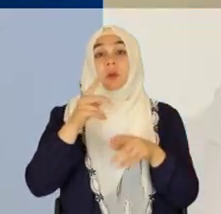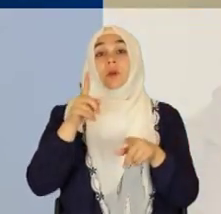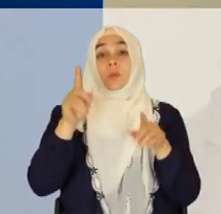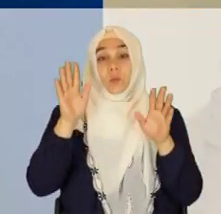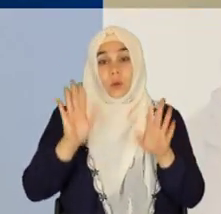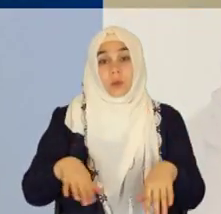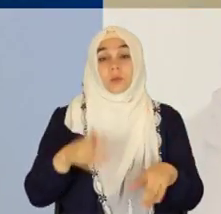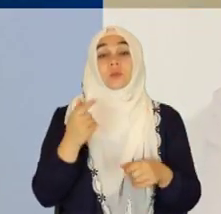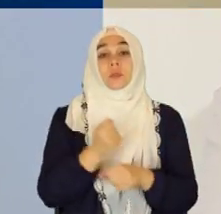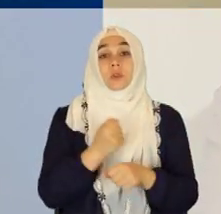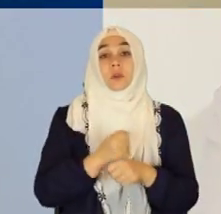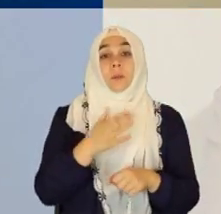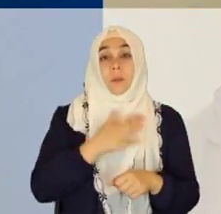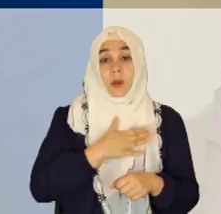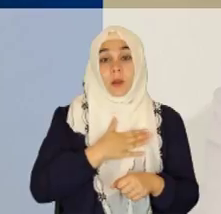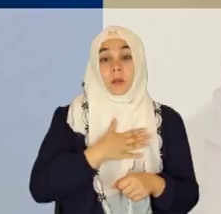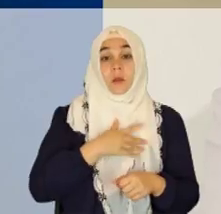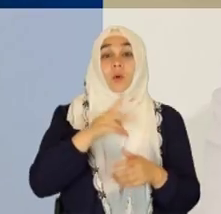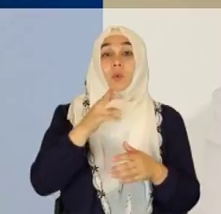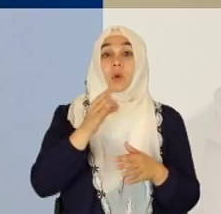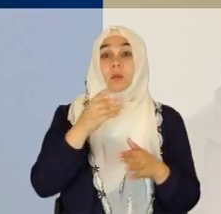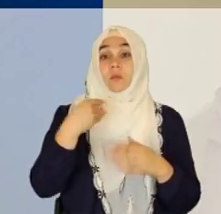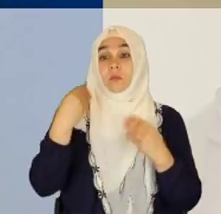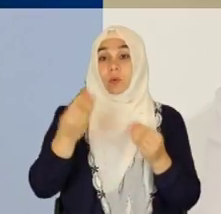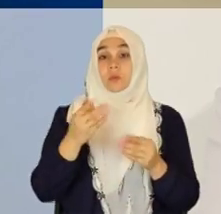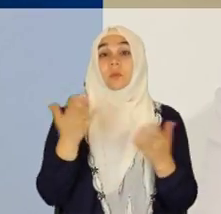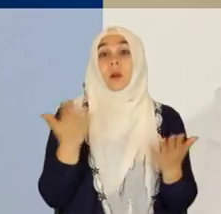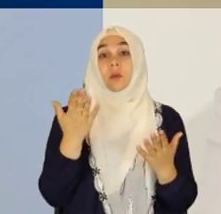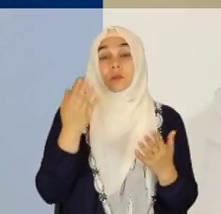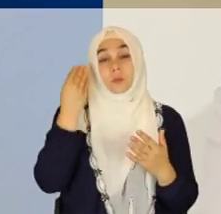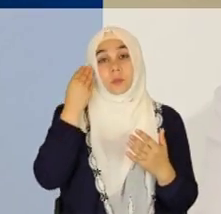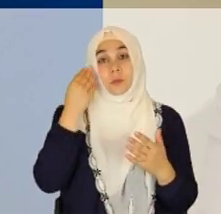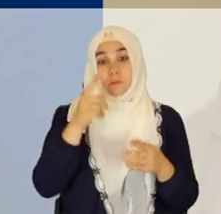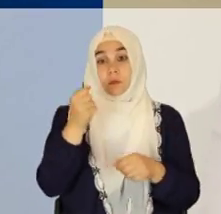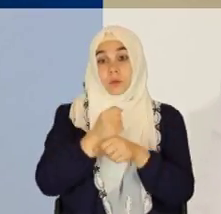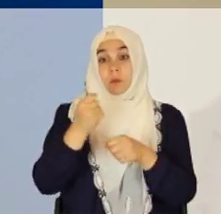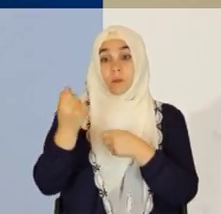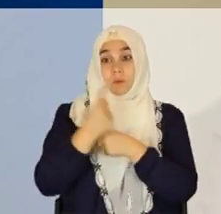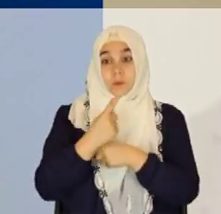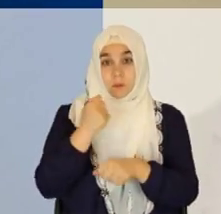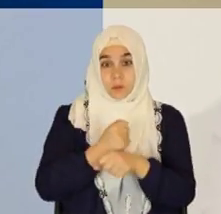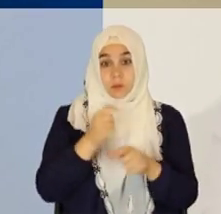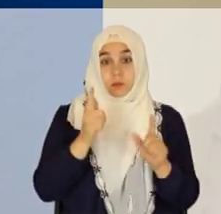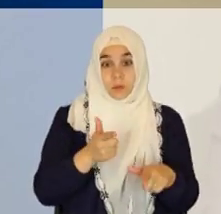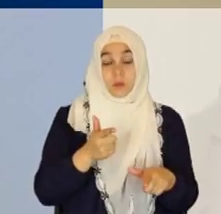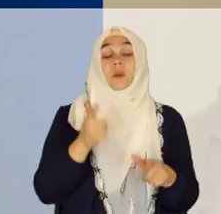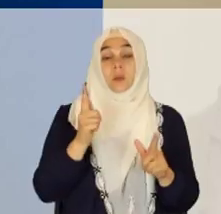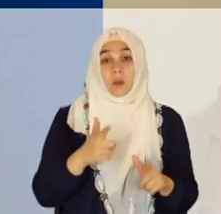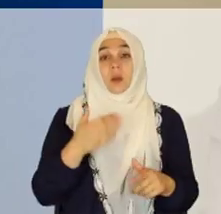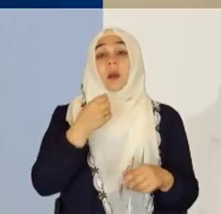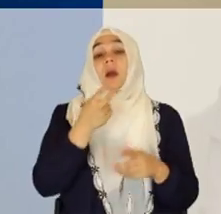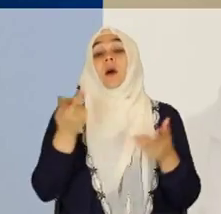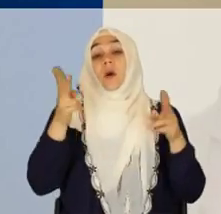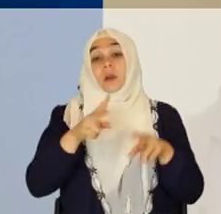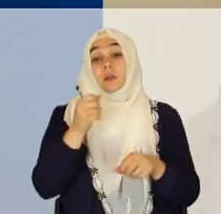bo'ladimi? Men Qur'oni Karimni ustozga topshirdim. Ya'niki, ustoz bergan vazifani topshirgan bo'lsalar kerakda. Endi